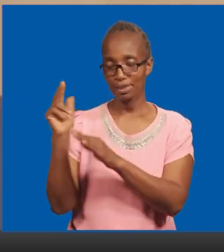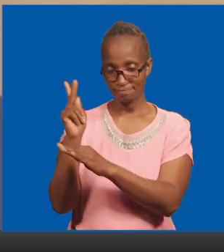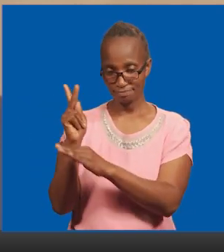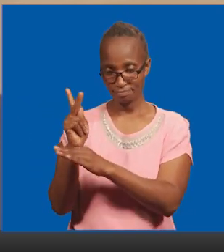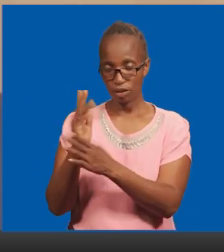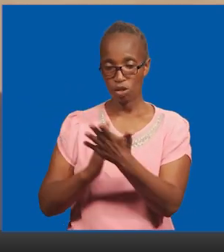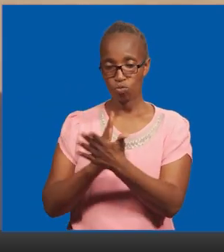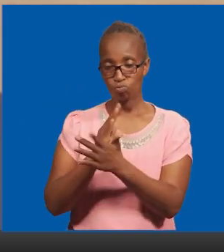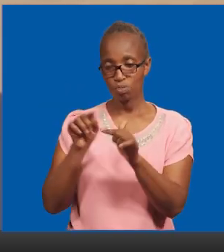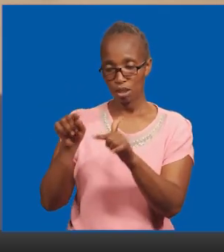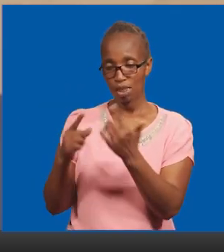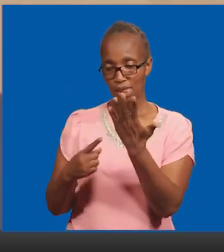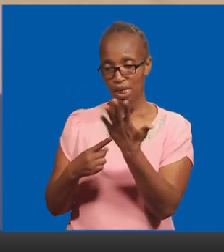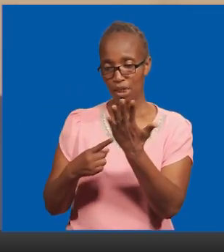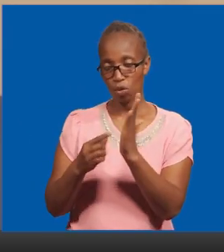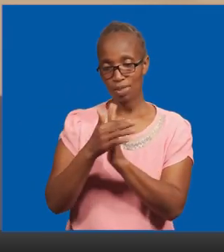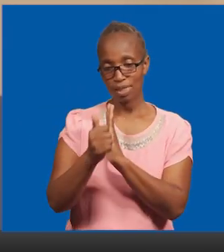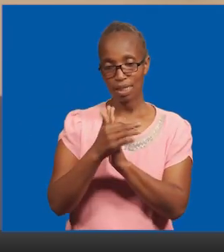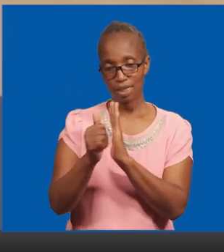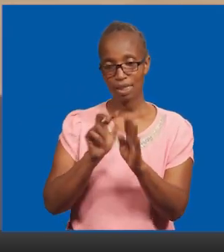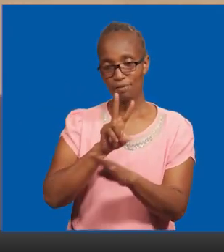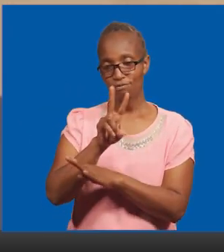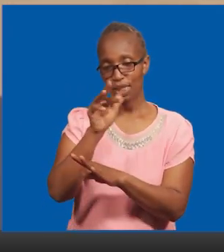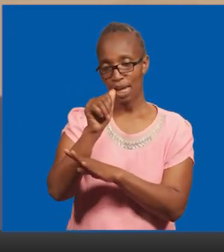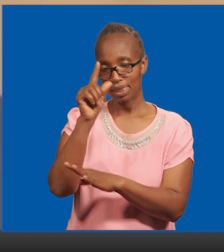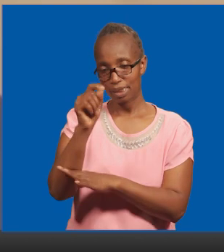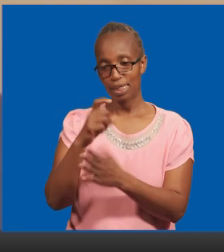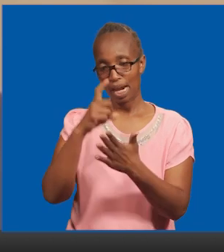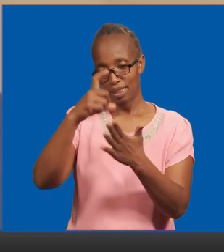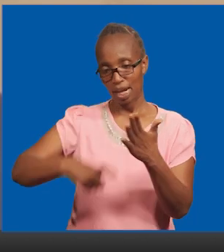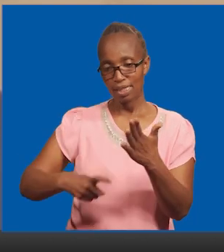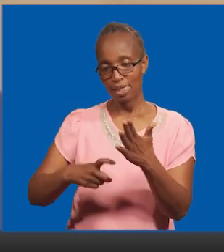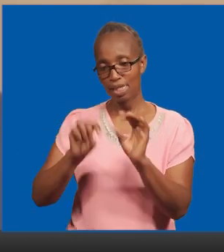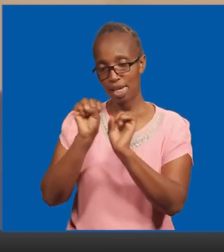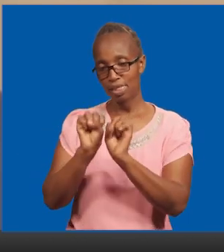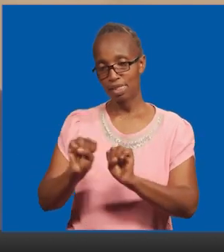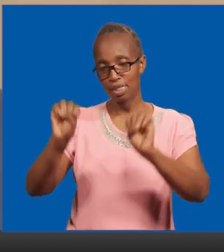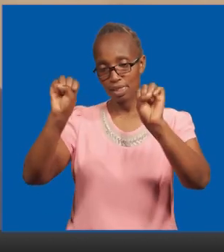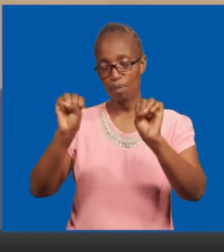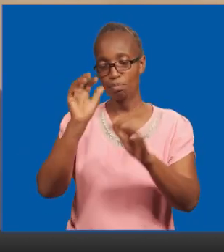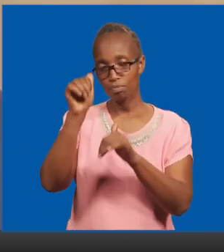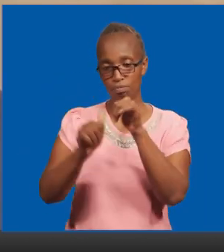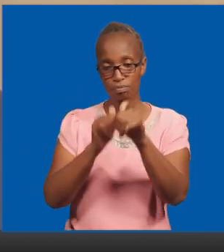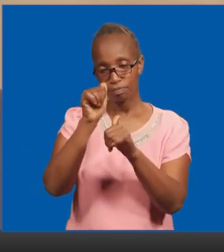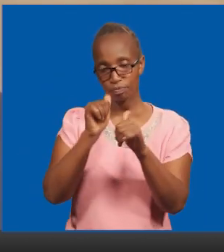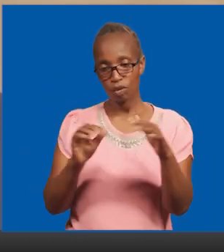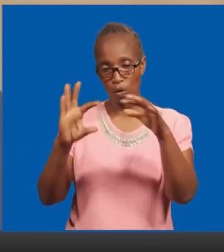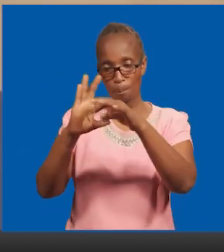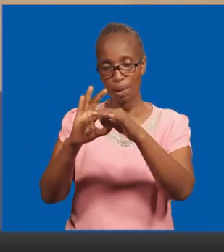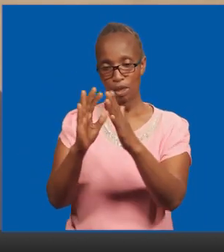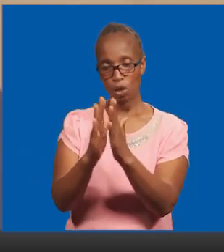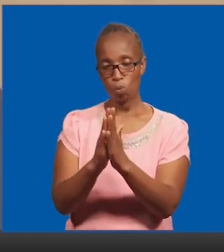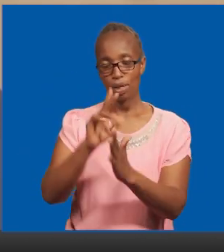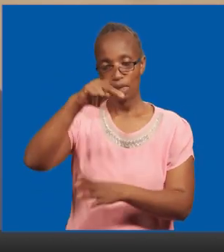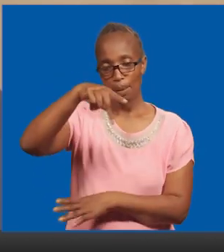them. Through technical skills in VAT, excise tax and tax business